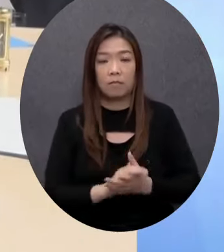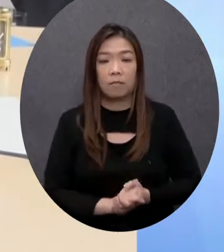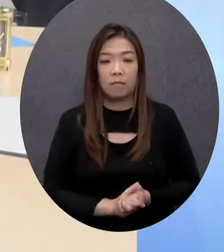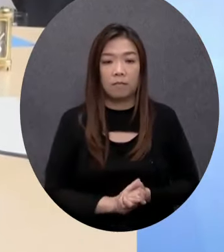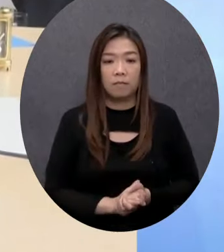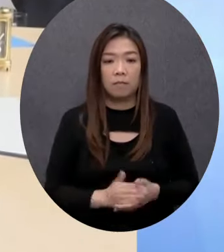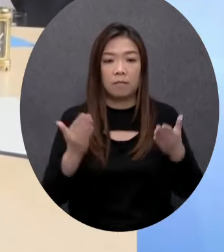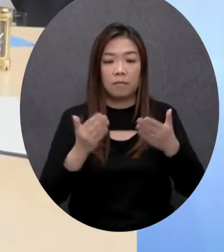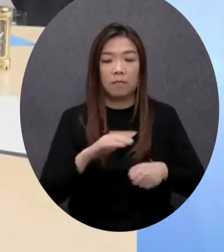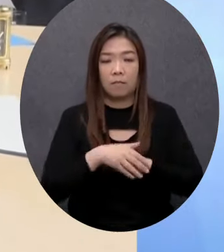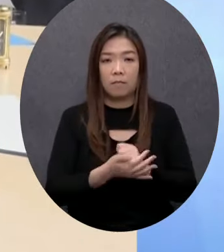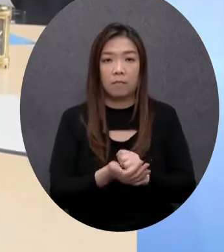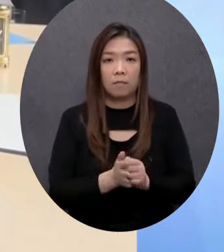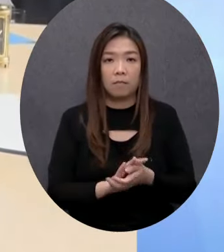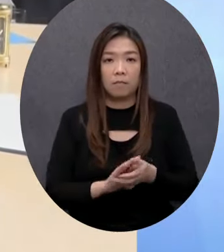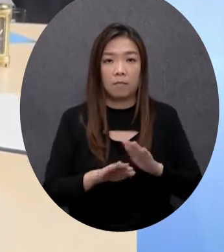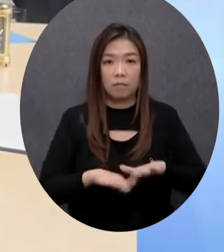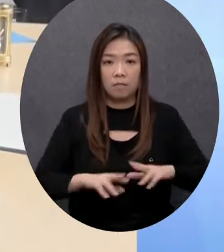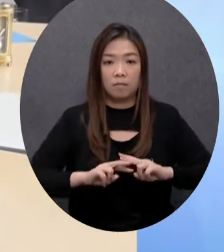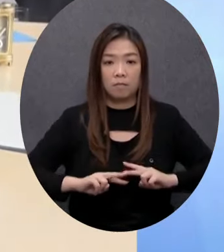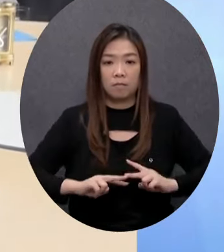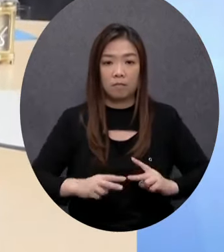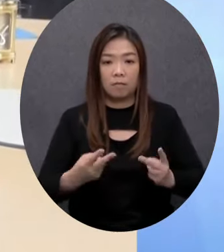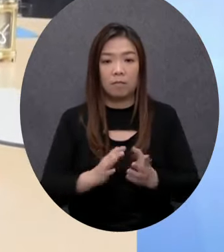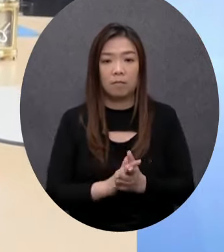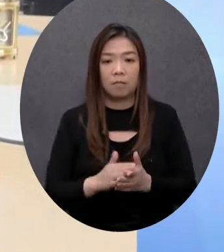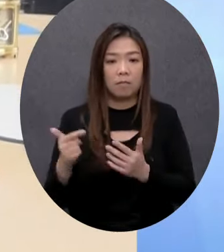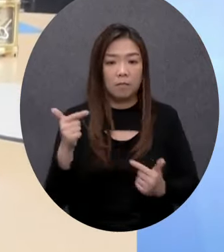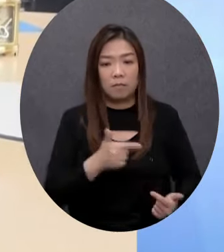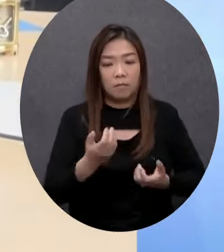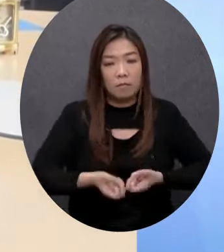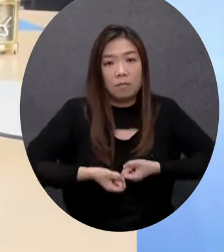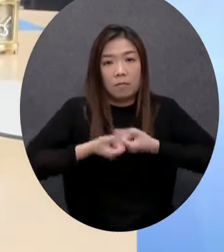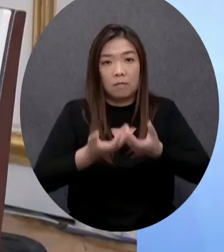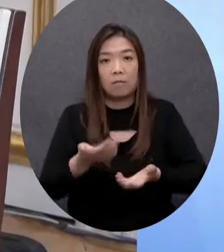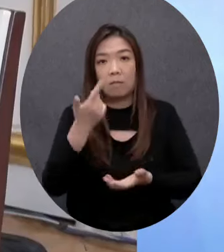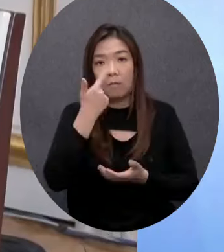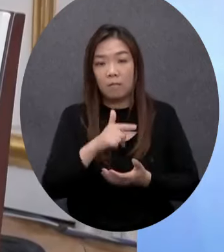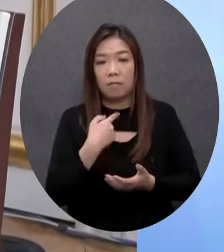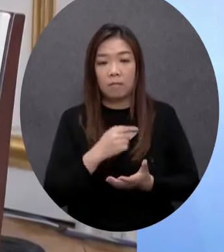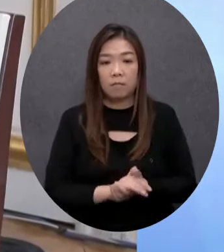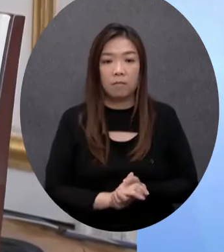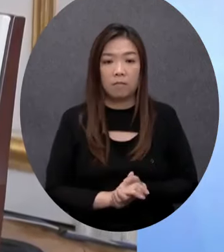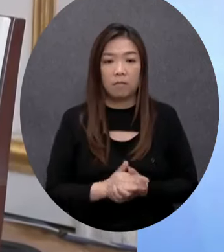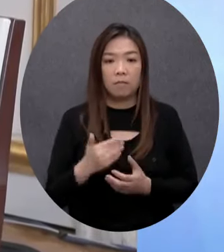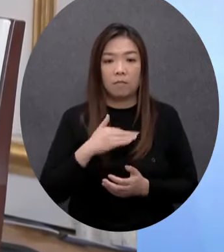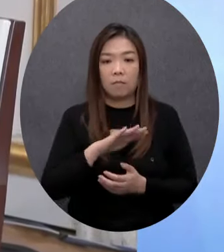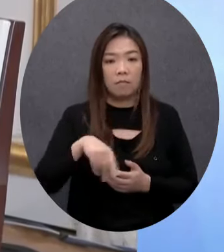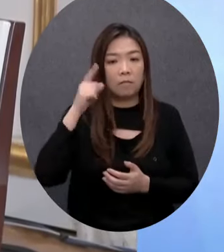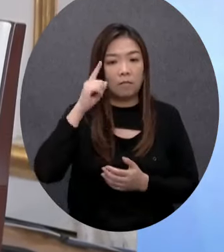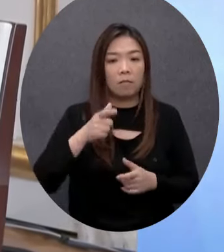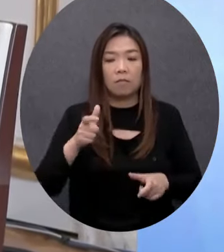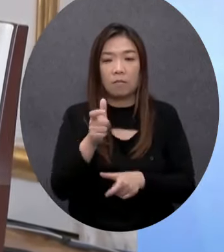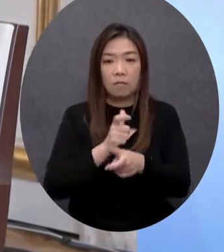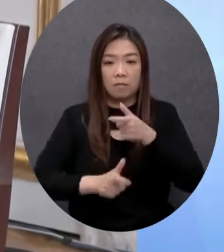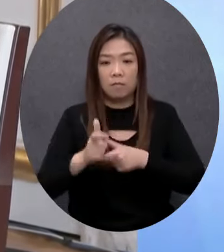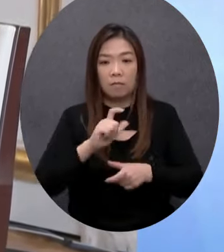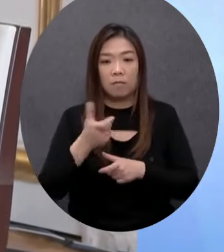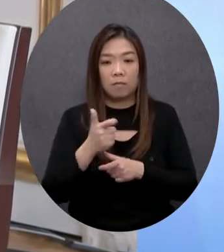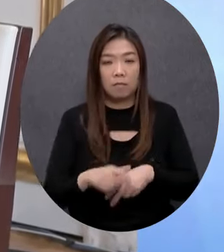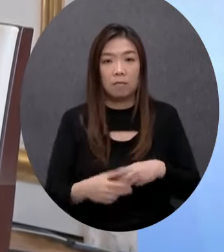对世界和平的发展做出不断的做出新的贡献。 Our daily trade volume is about